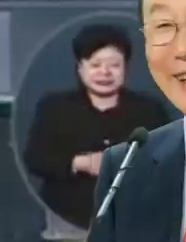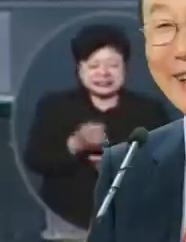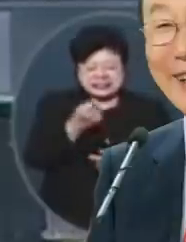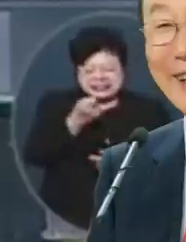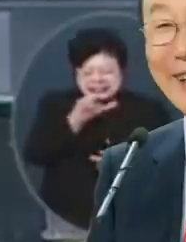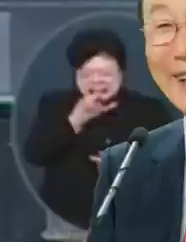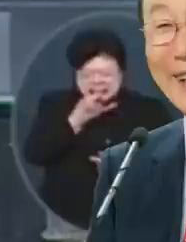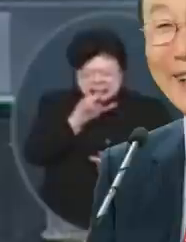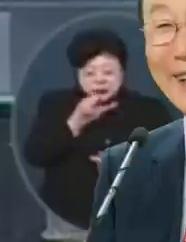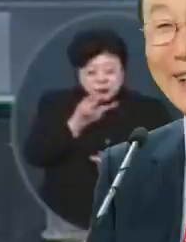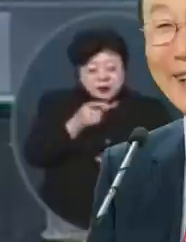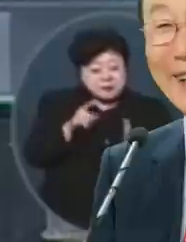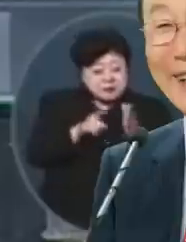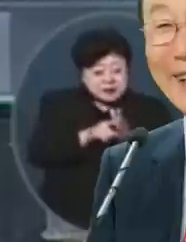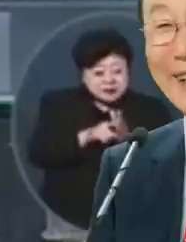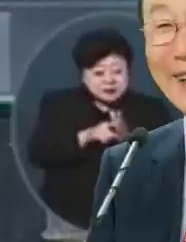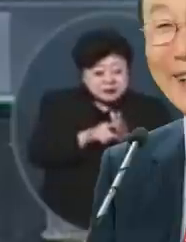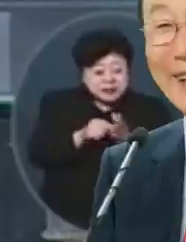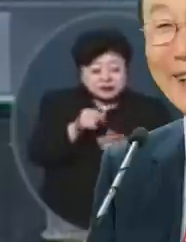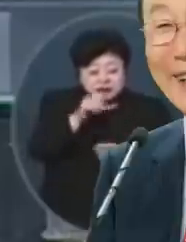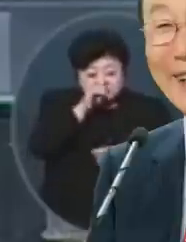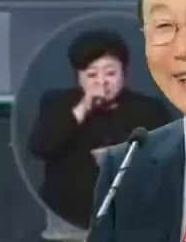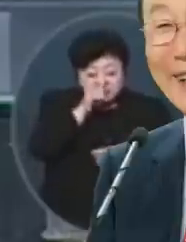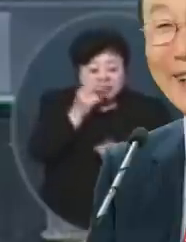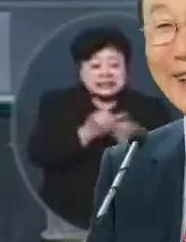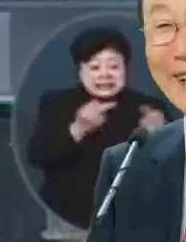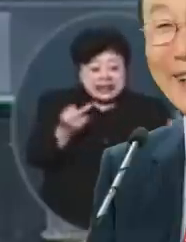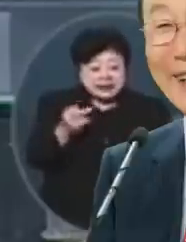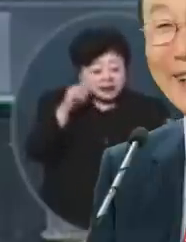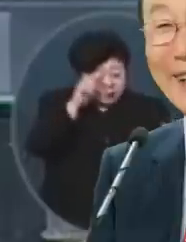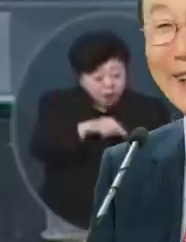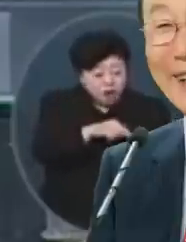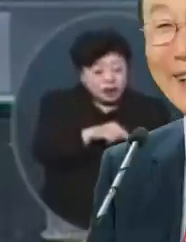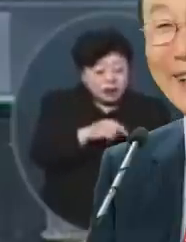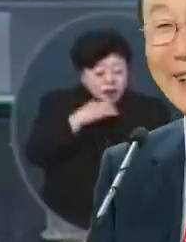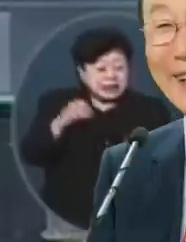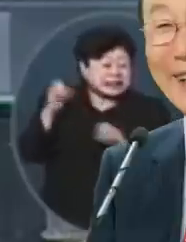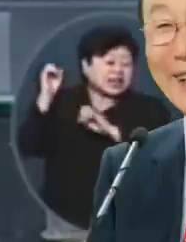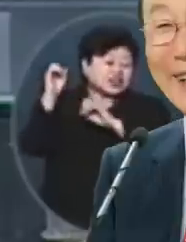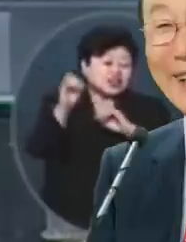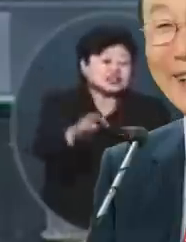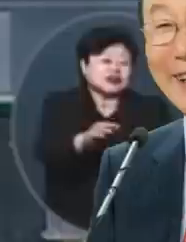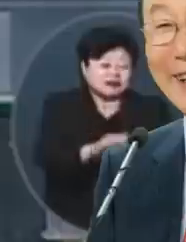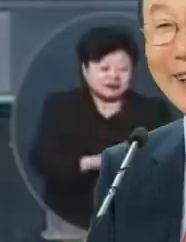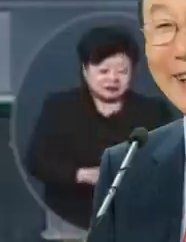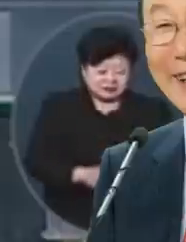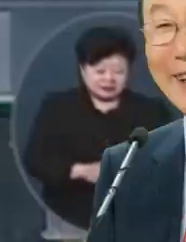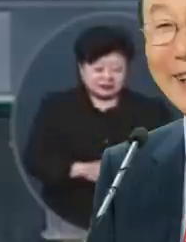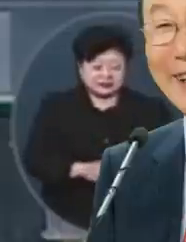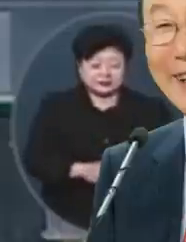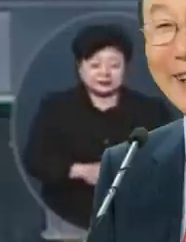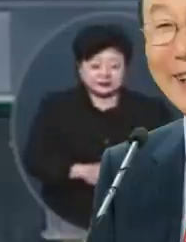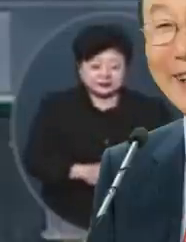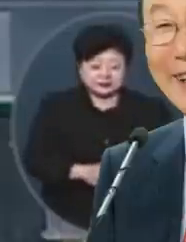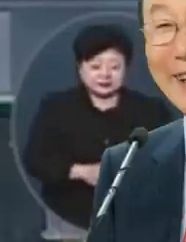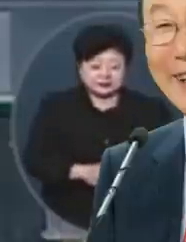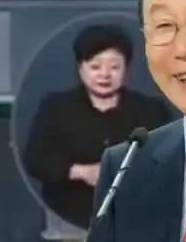계자씨만한 믿음이라도 있어야 이 산들을 명하여 바다에 던지라고 할 수가 있는 것입니다.